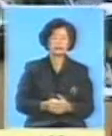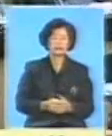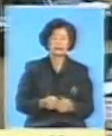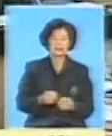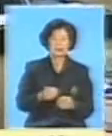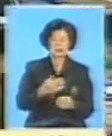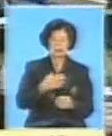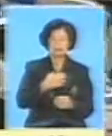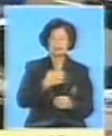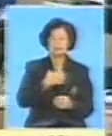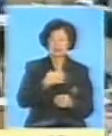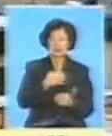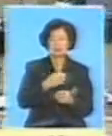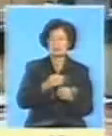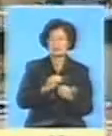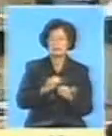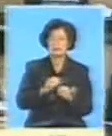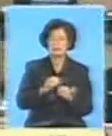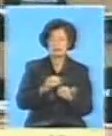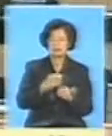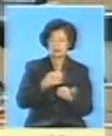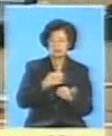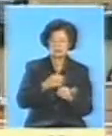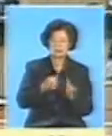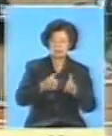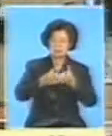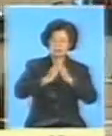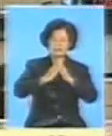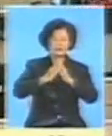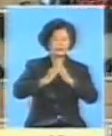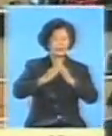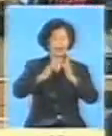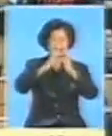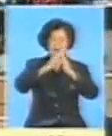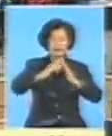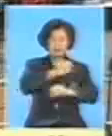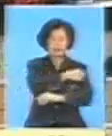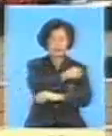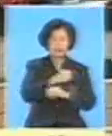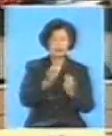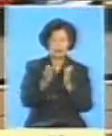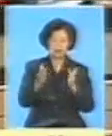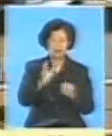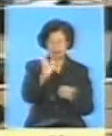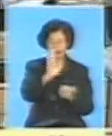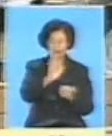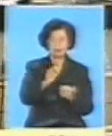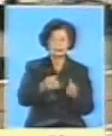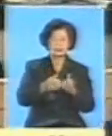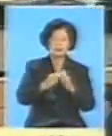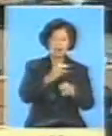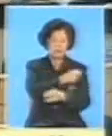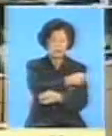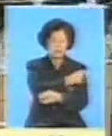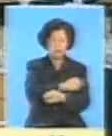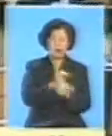เพราะนั้นผมว่าต้องไปสร้างนะอย่าไปสร้างมากนะโรงพยาบาลสร้างหมอไปเยอะแล้วไปอยู่ในข้างล่างนู่นถ้าสร้างหม